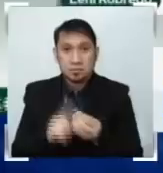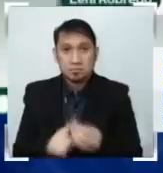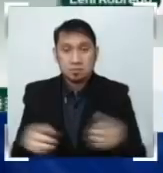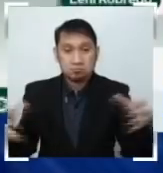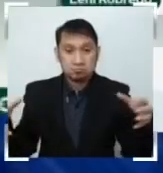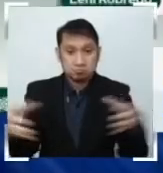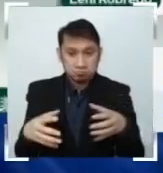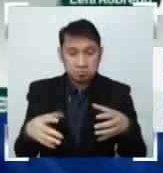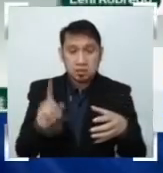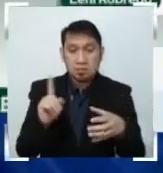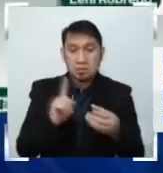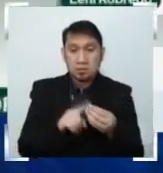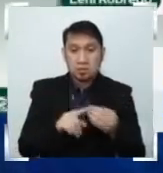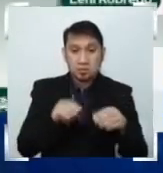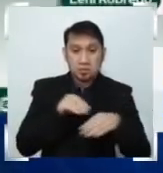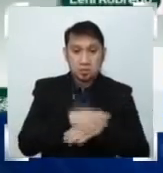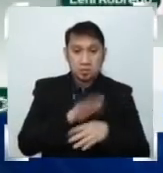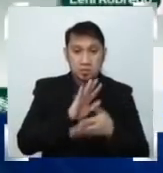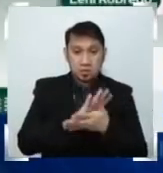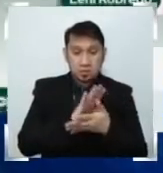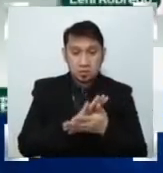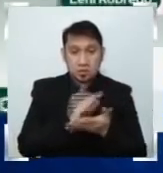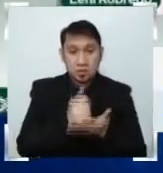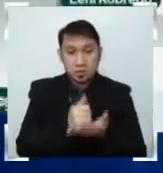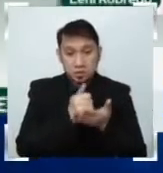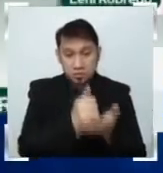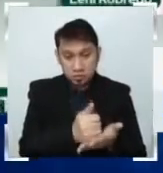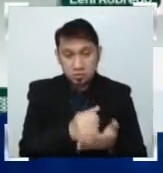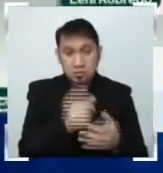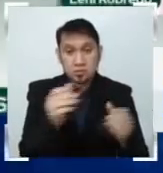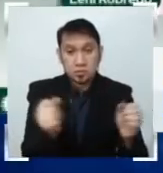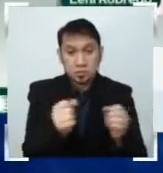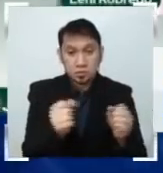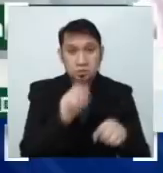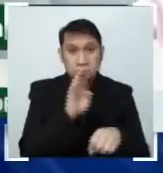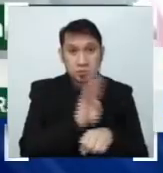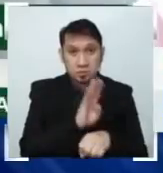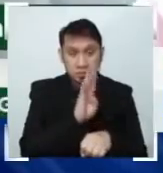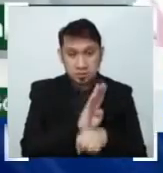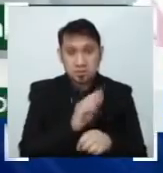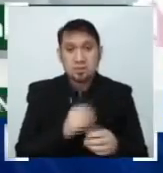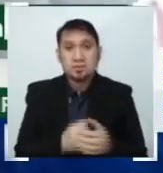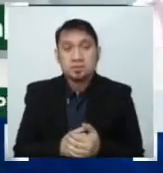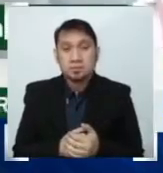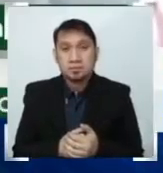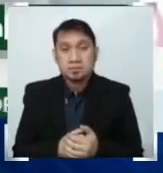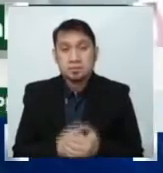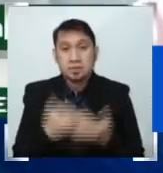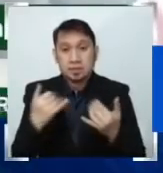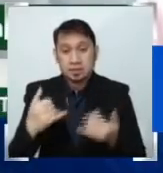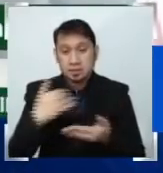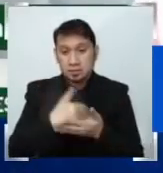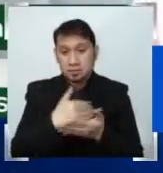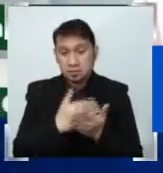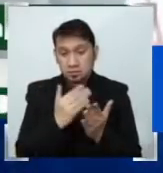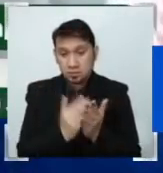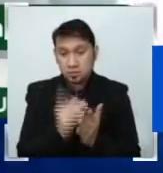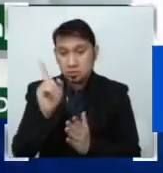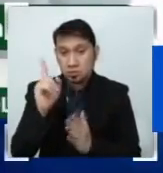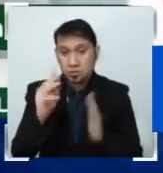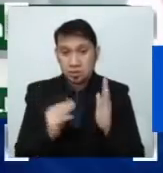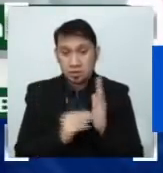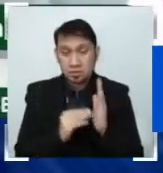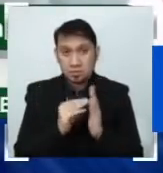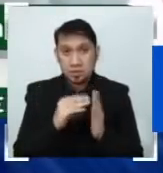pandemya, kasama ang pagtulong sa micro, small at medium enterprises. Mag-budget ng 100 billion pesos